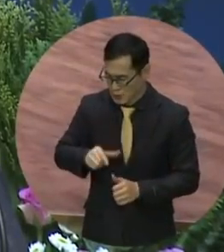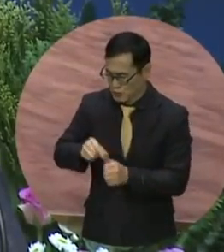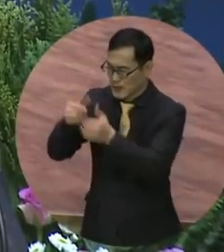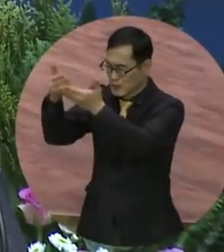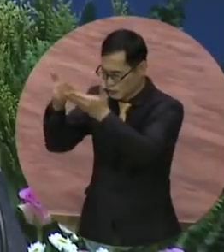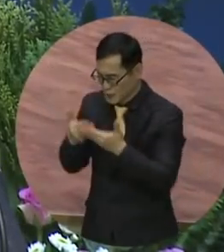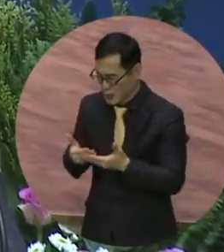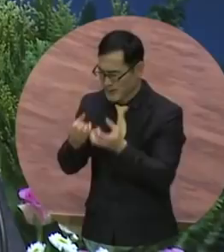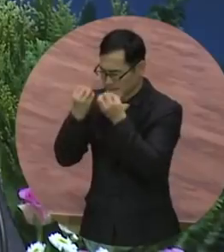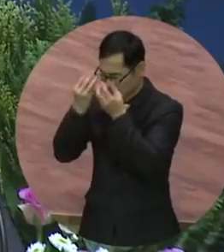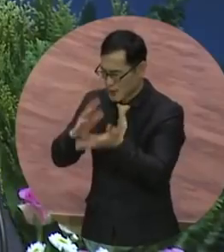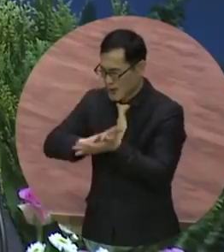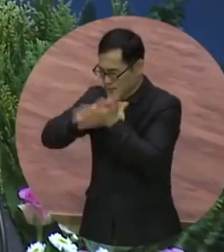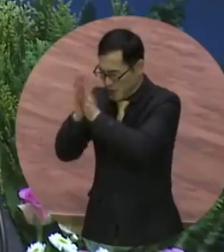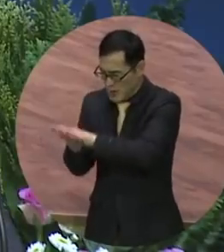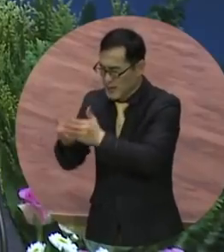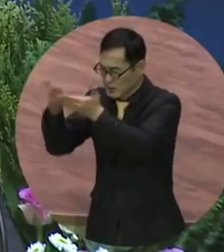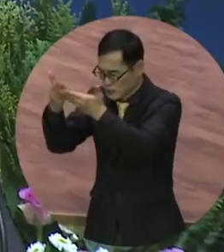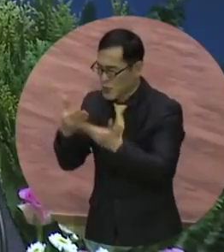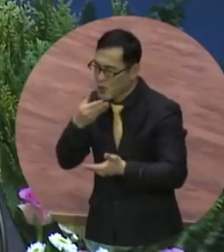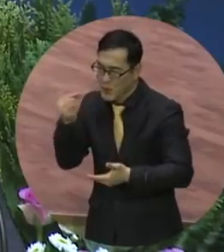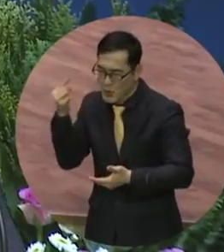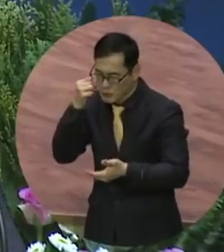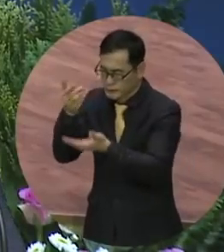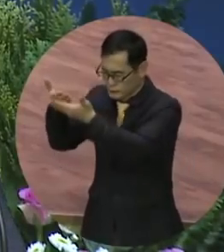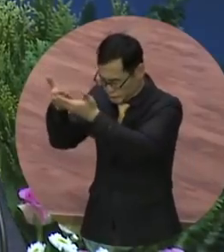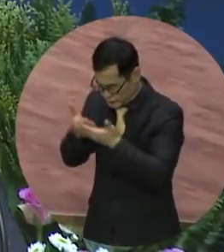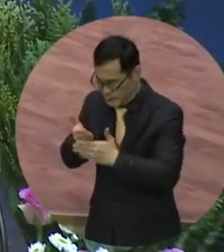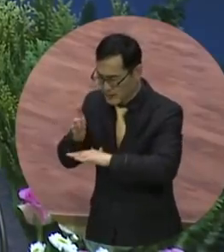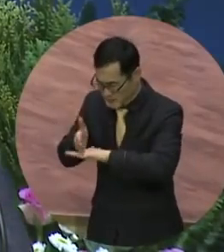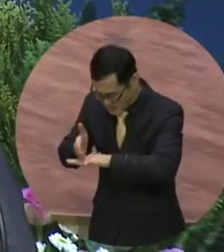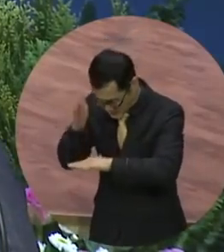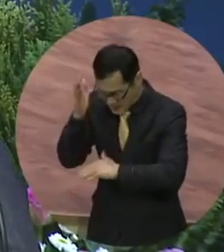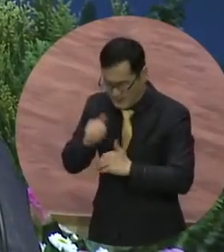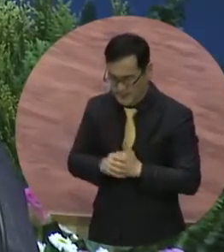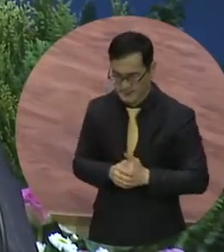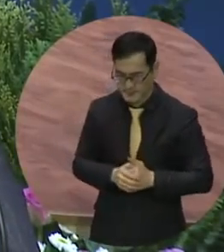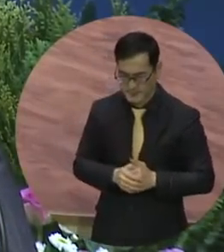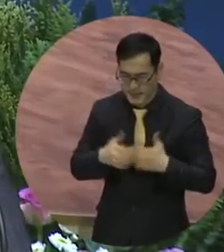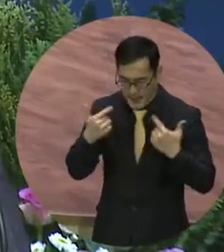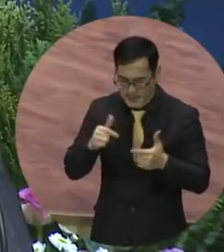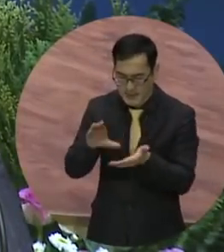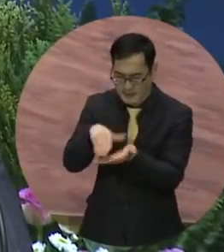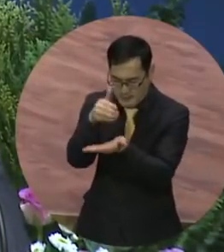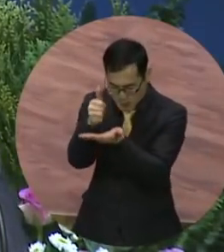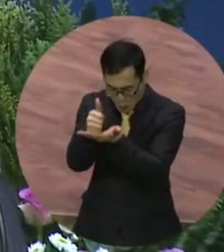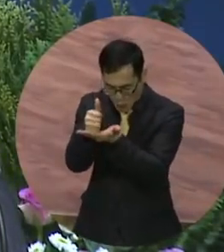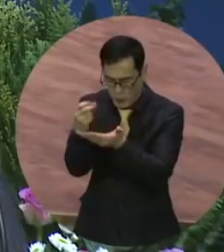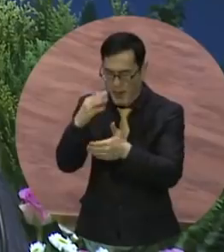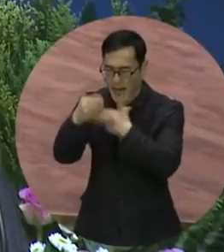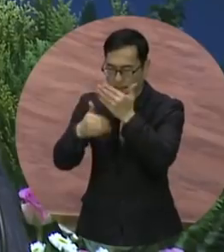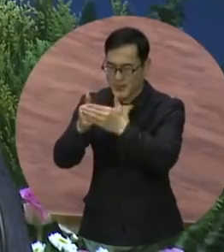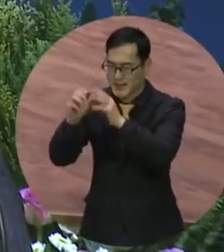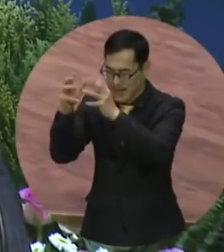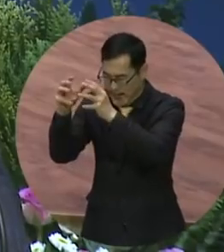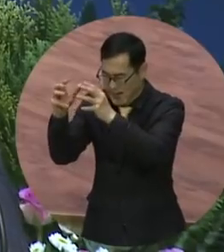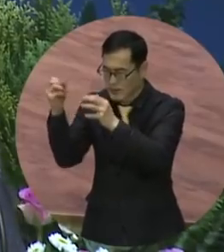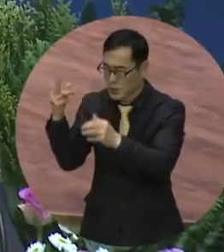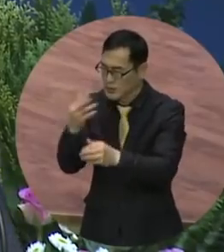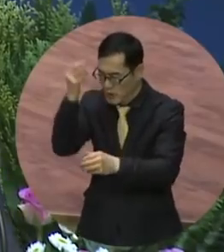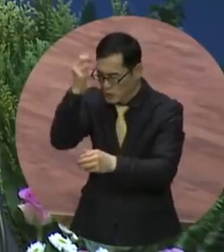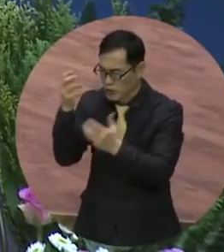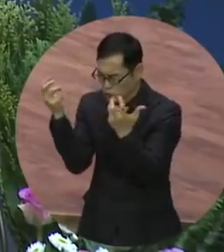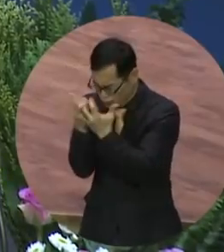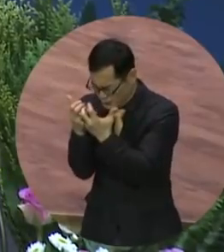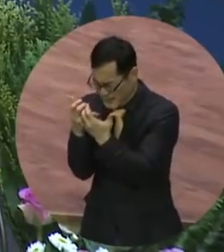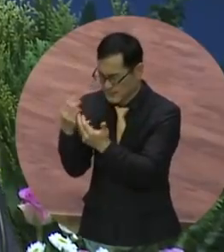새틀로 들어갈 수 있도록 완전 복음 주신 거 감사합니다. 날마다 그리스도 하나님 나라 성령 충만해서 어떻게 하든지